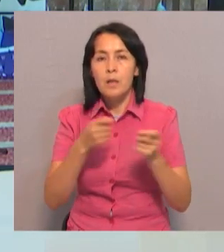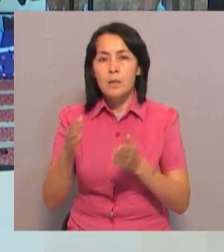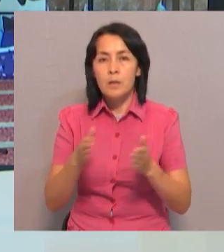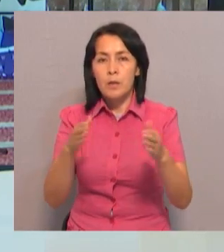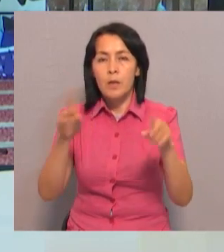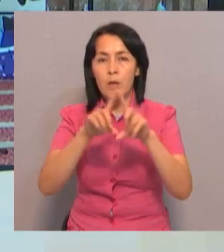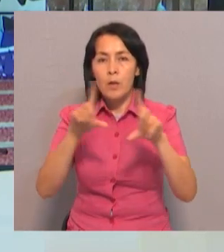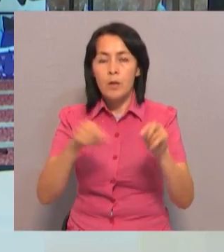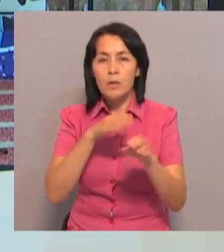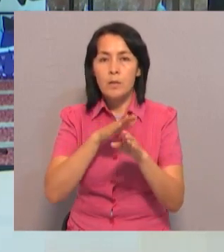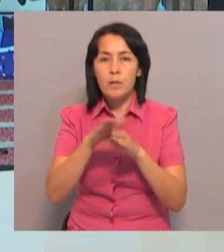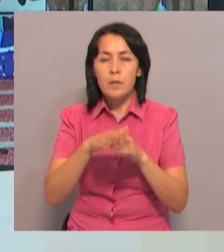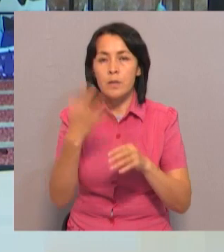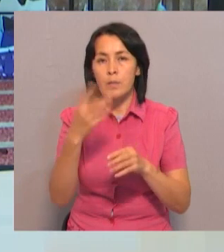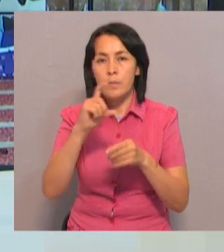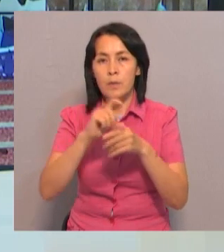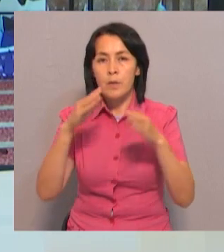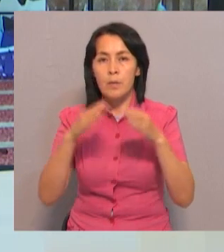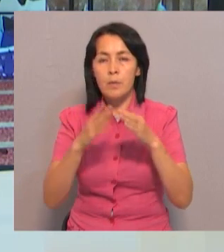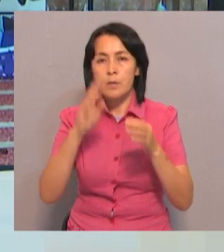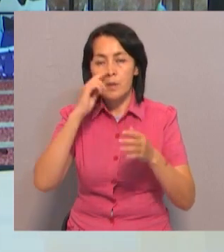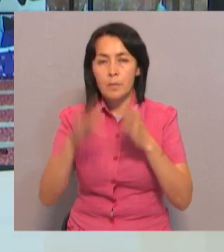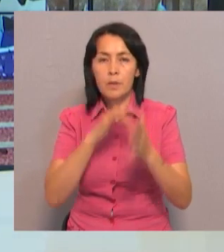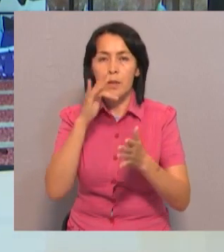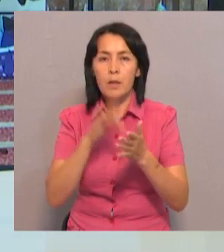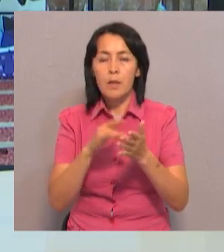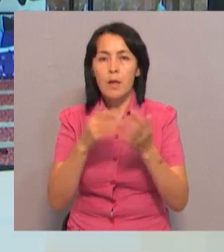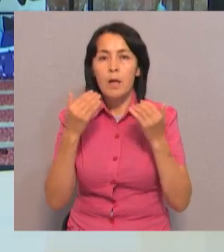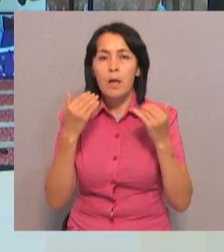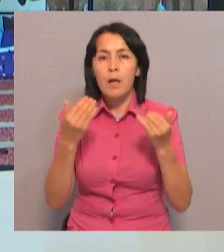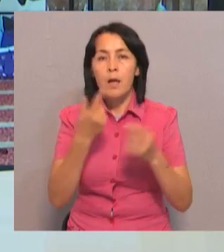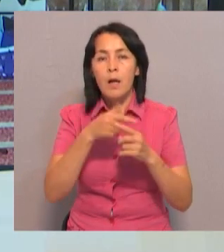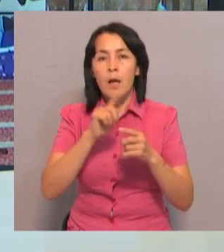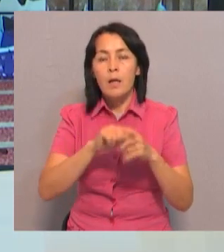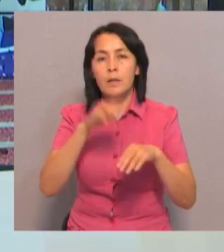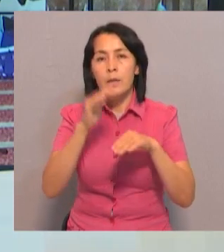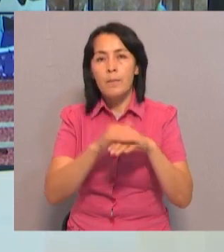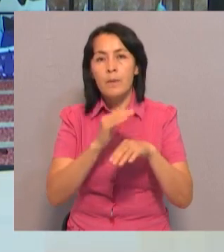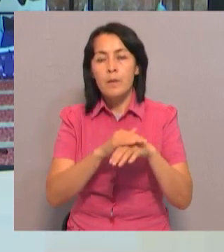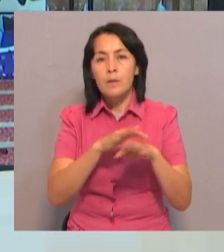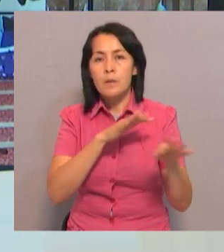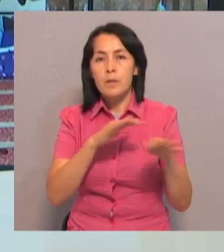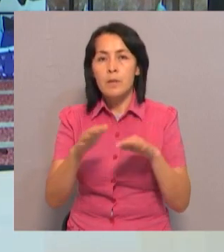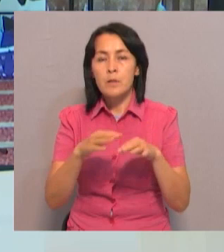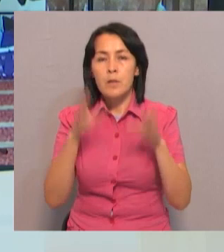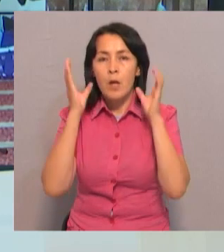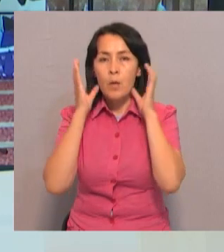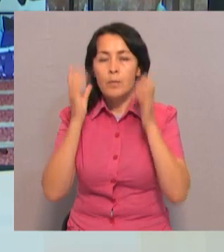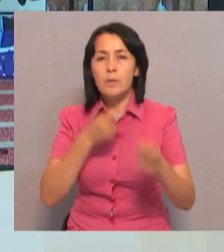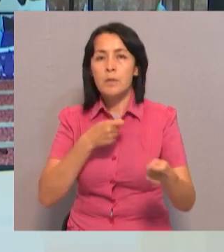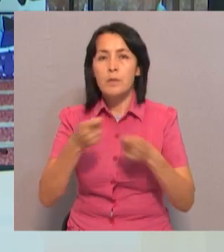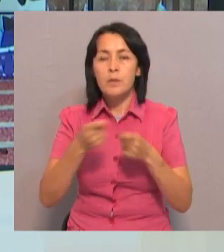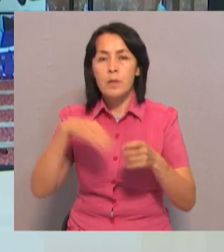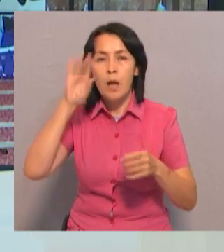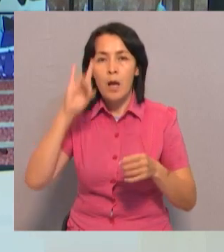«Дорога в школу» проводилось в 5 мечетях 3-го мегаполиса. Инициирован этот благой поступок представительством Духовного управления